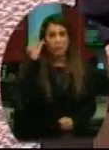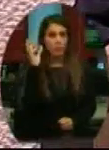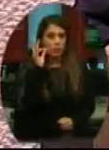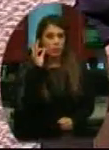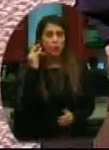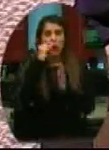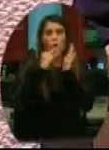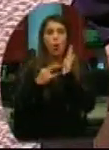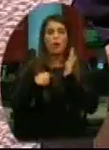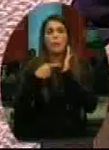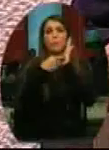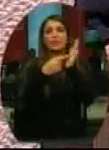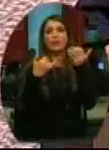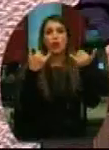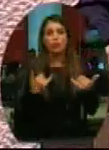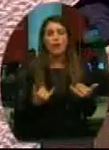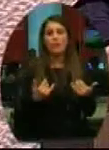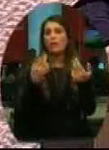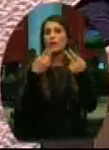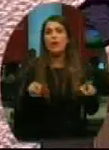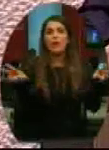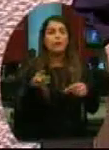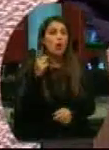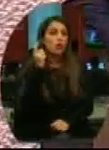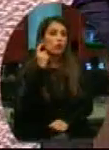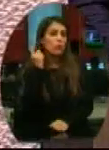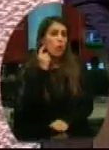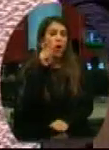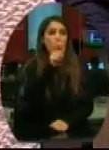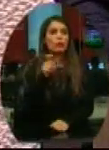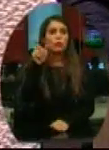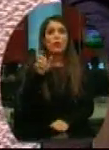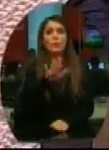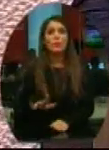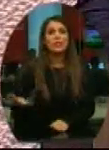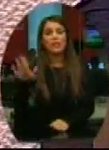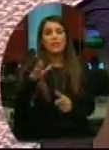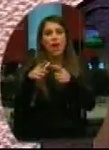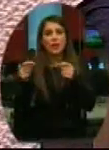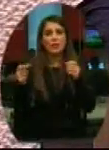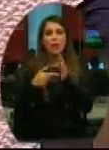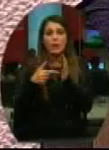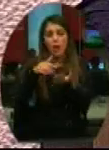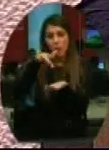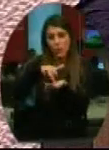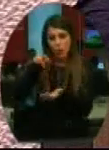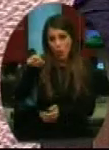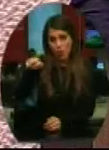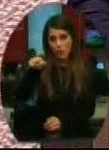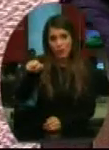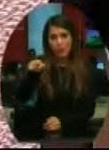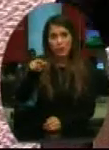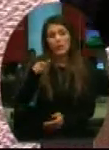להציג כעת לא יוכלו לשמוע תושבי עוטף עזה, כי מהמקום שאותו